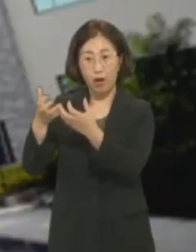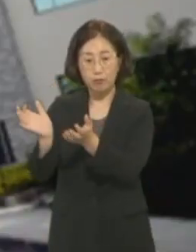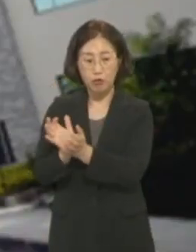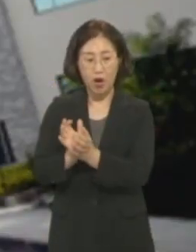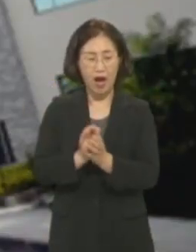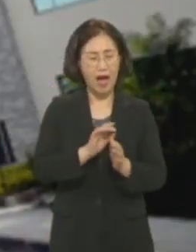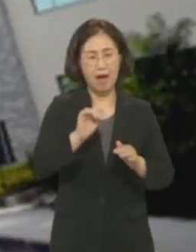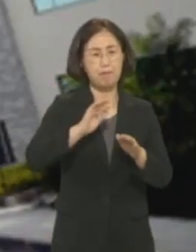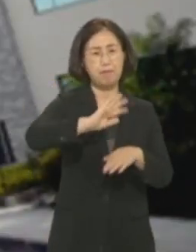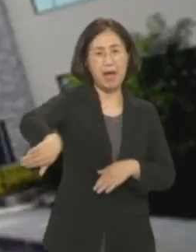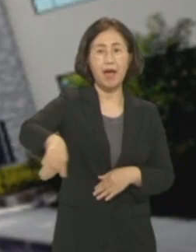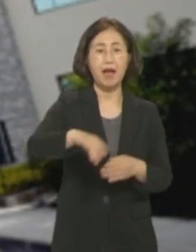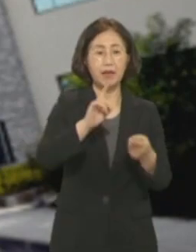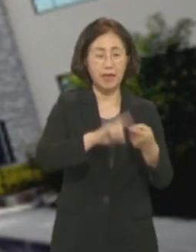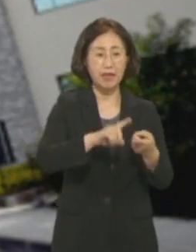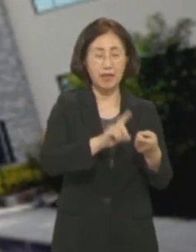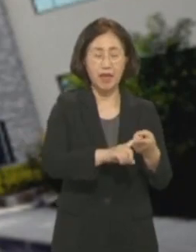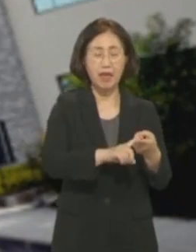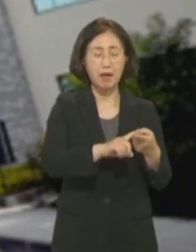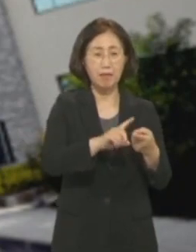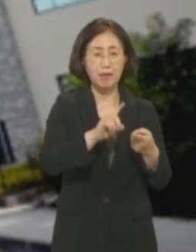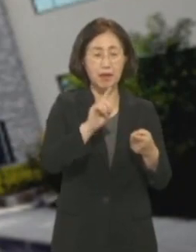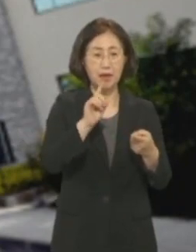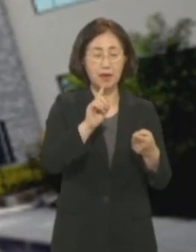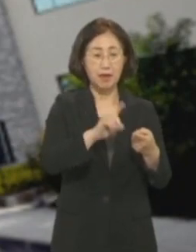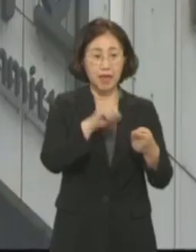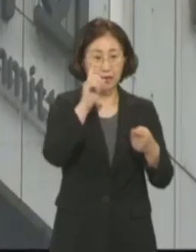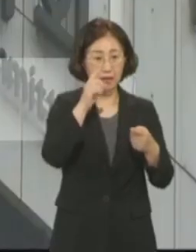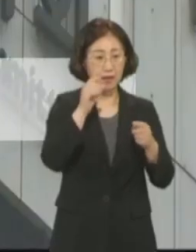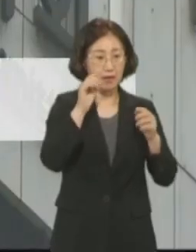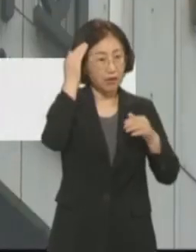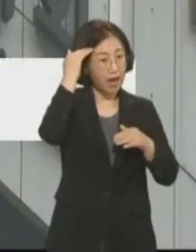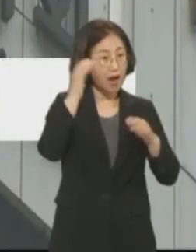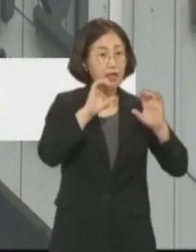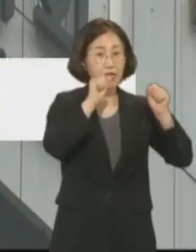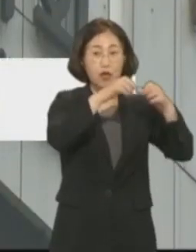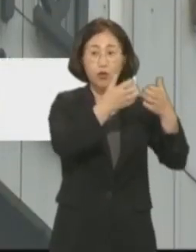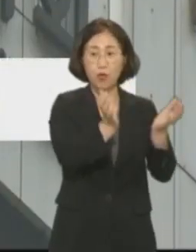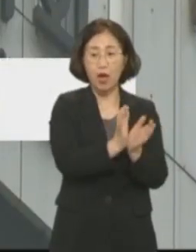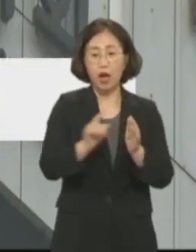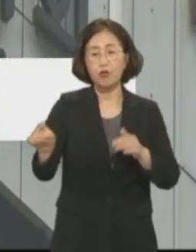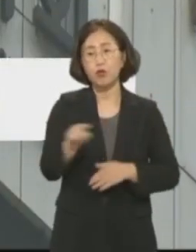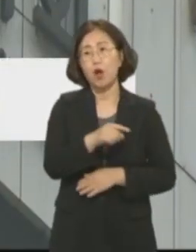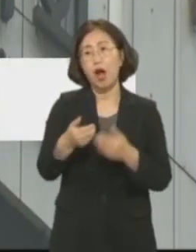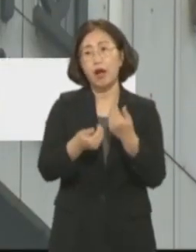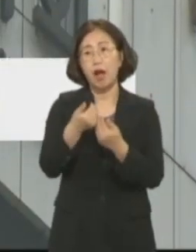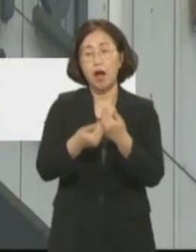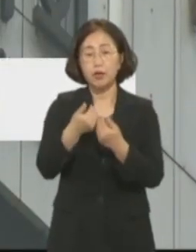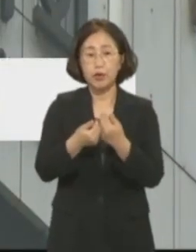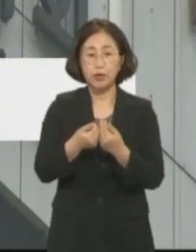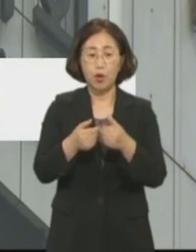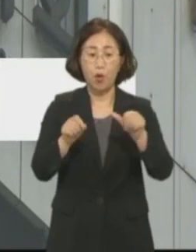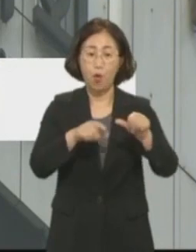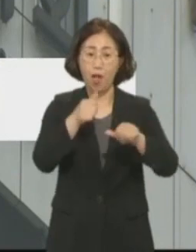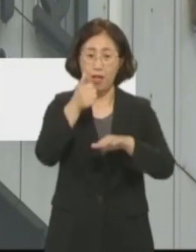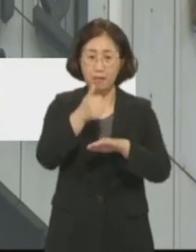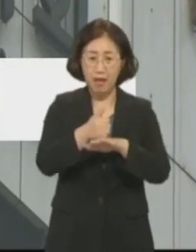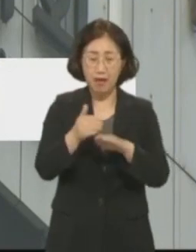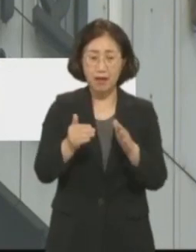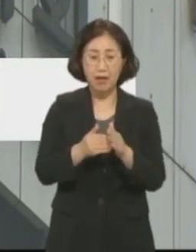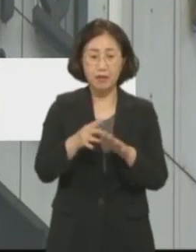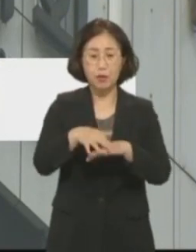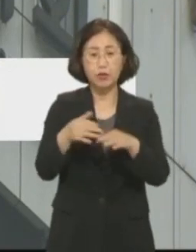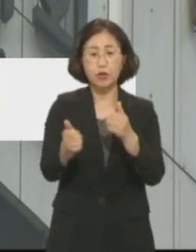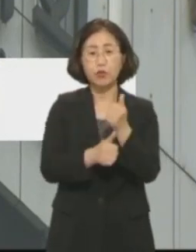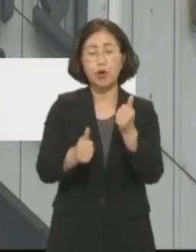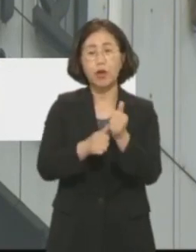대한체육회 본질을 벗어난 양측의 한 달째 지속된 팽팽한 기싸움으로 지난달 말까지였던 조직위원회 구성은